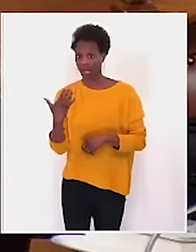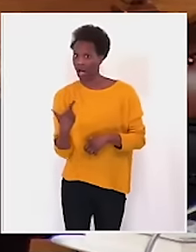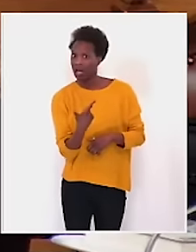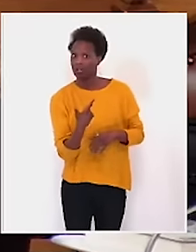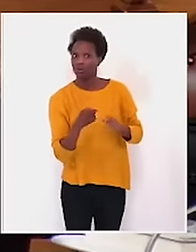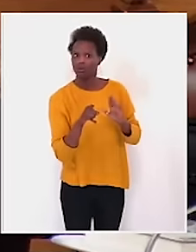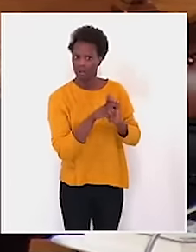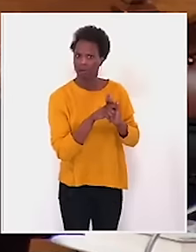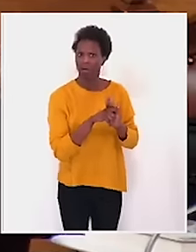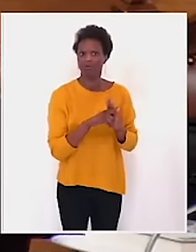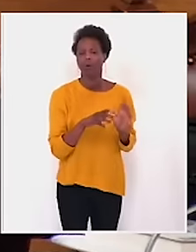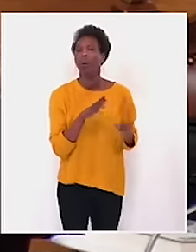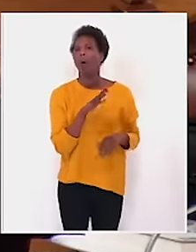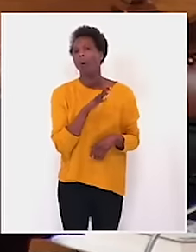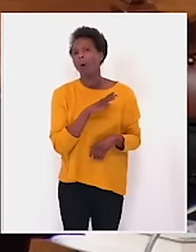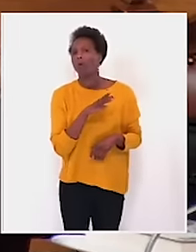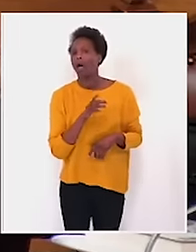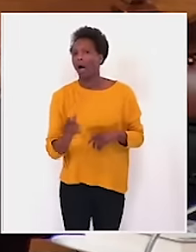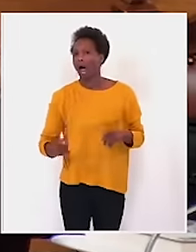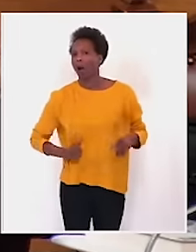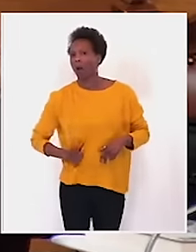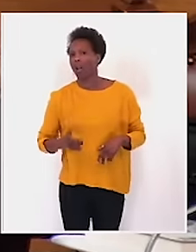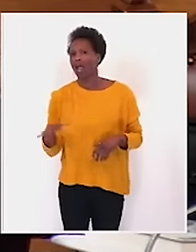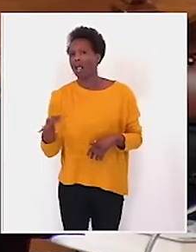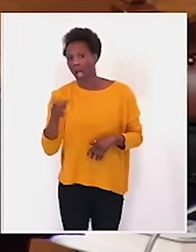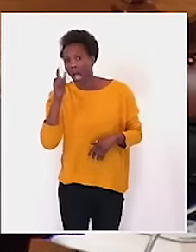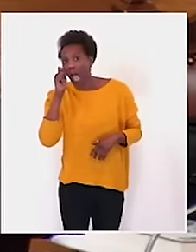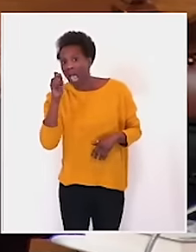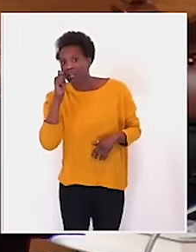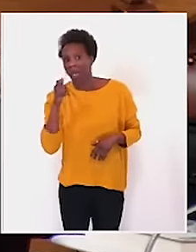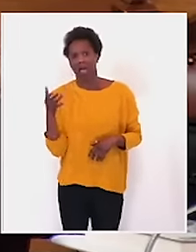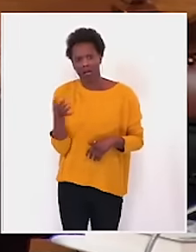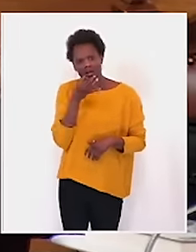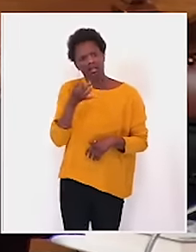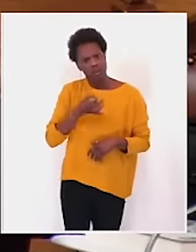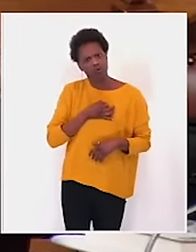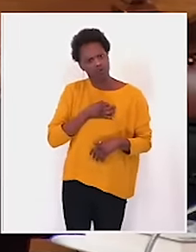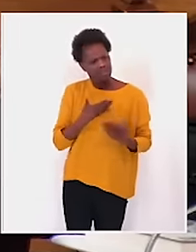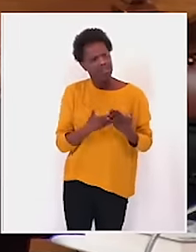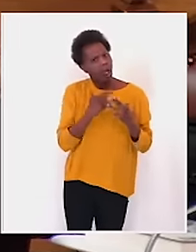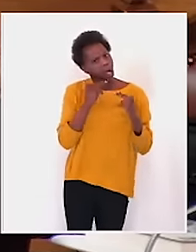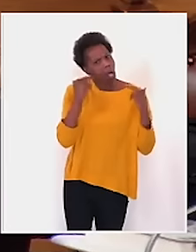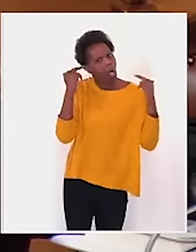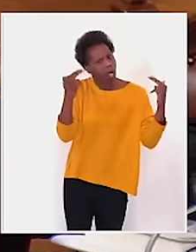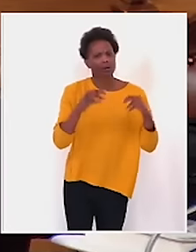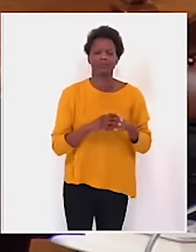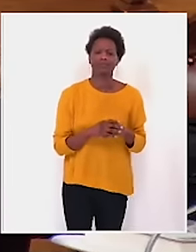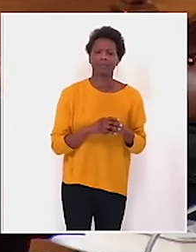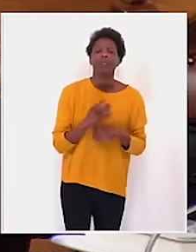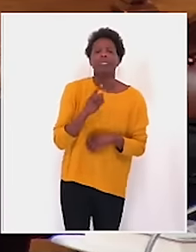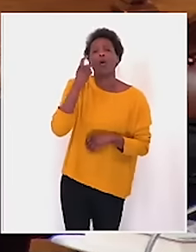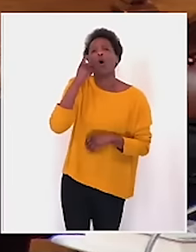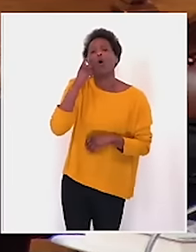des camarades un peu spécialisés dans le domaine qui nous disent que effectivement c'est plutôt bien. On peut constater quand même